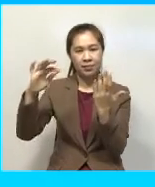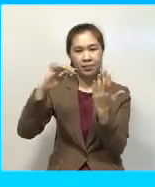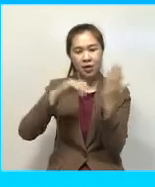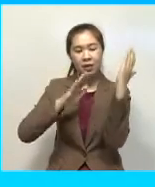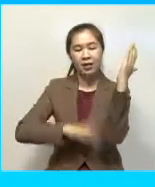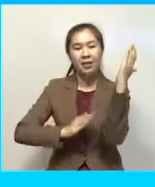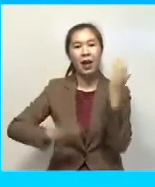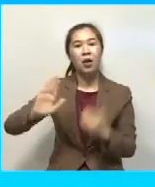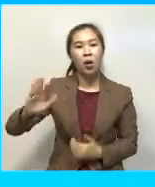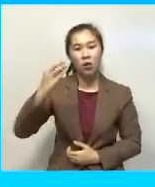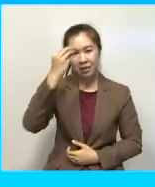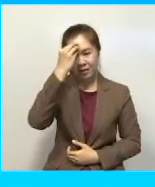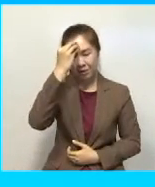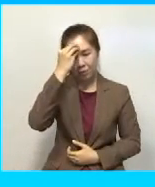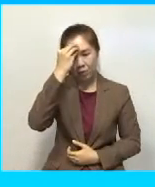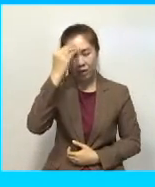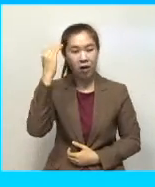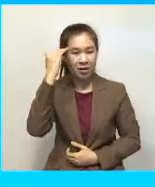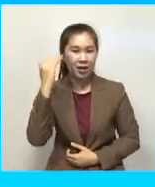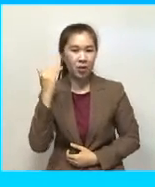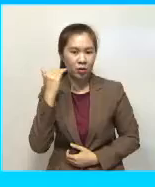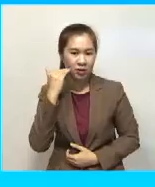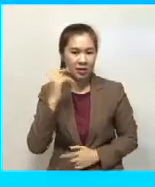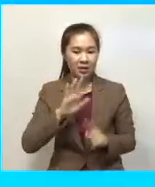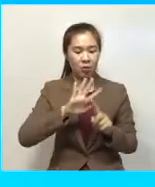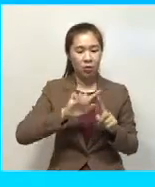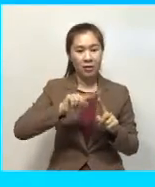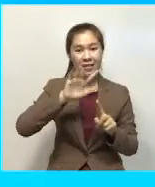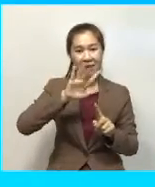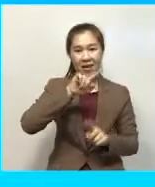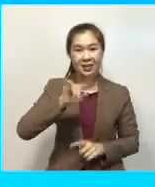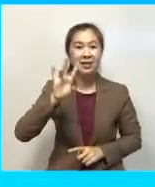สู่ตอนใต้ของญี่ปุ่นรวมไปถึงคาบสมุทรเกาหลี